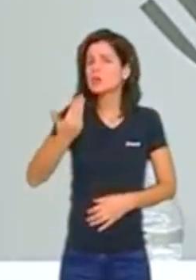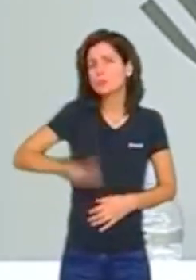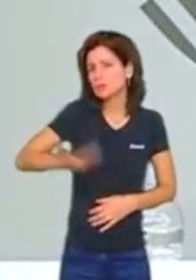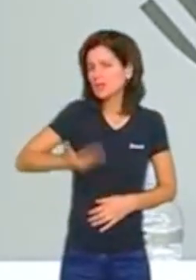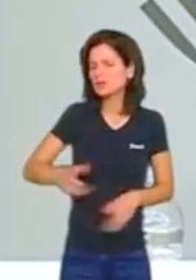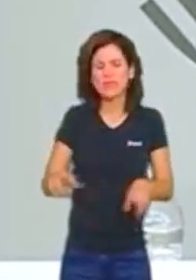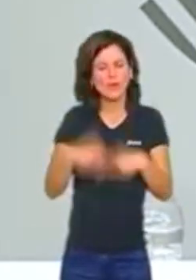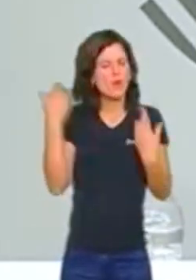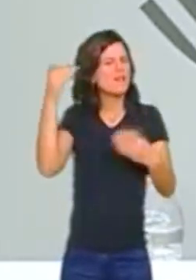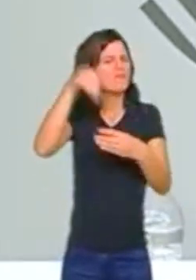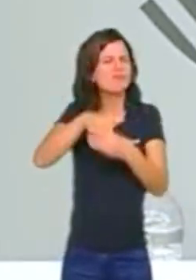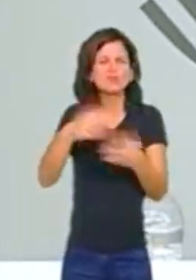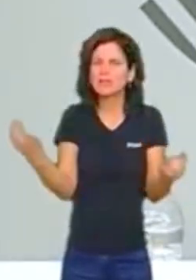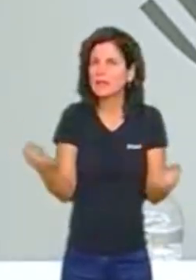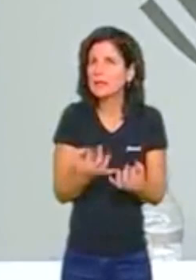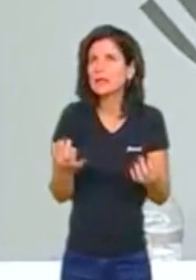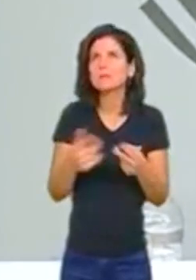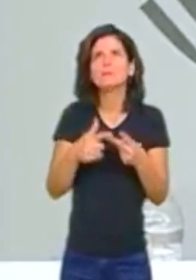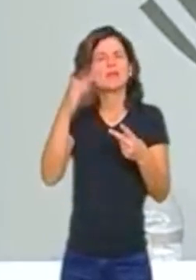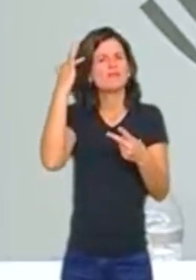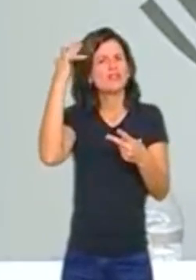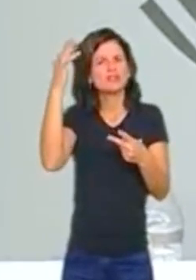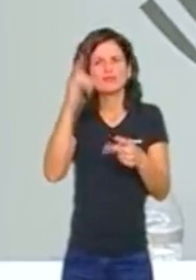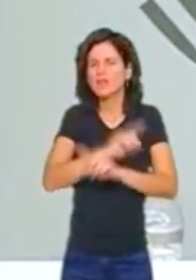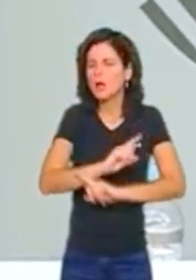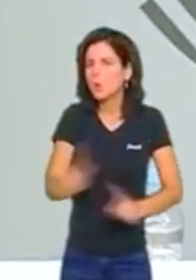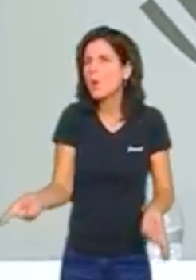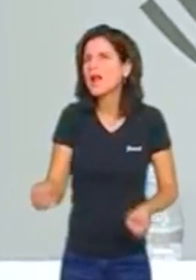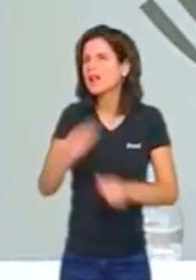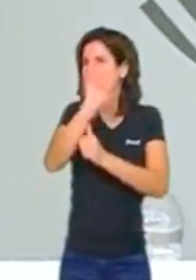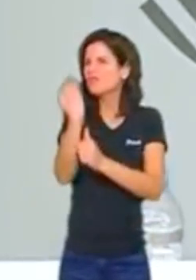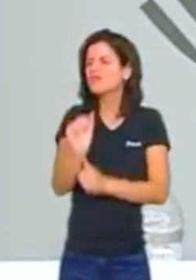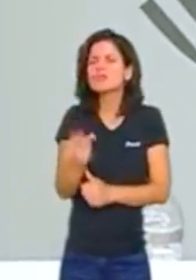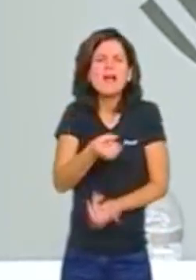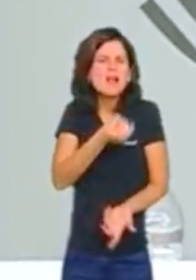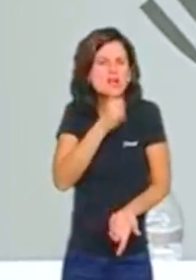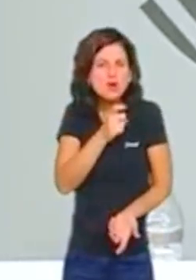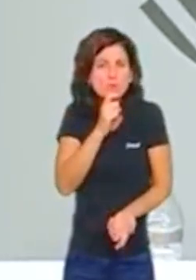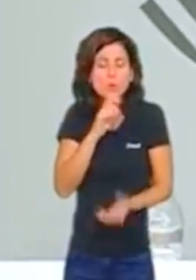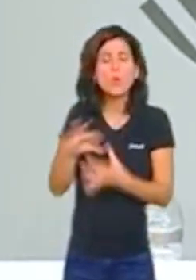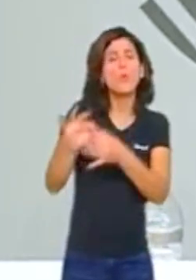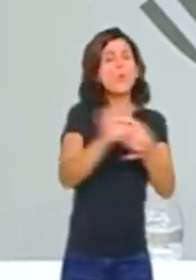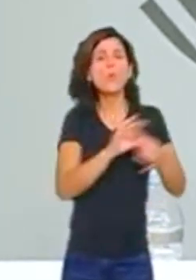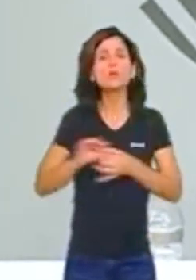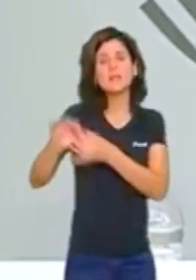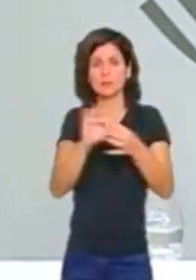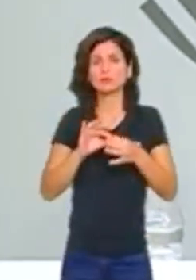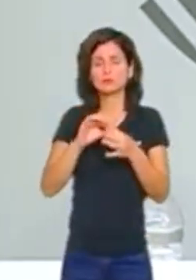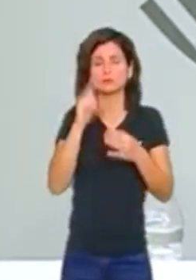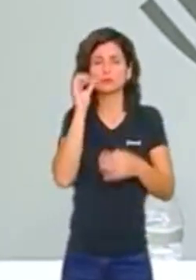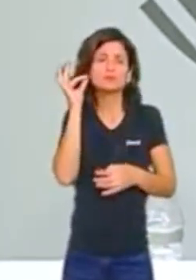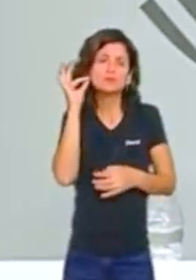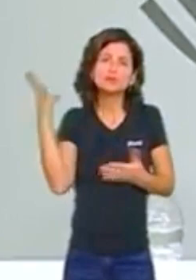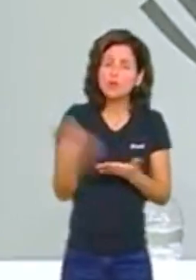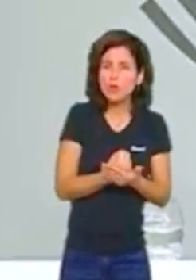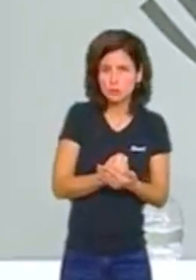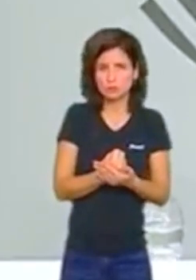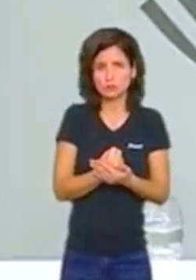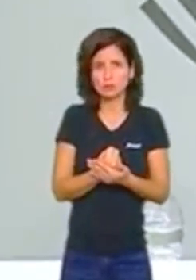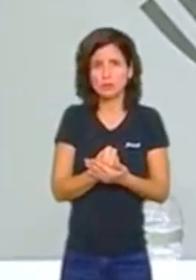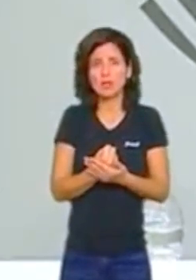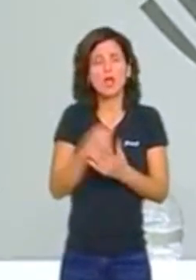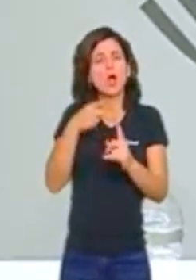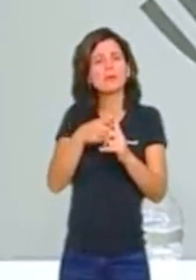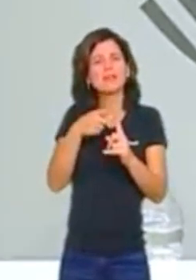el que votem, tinguem la manera d'expressar-nos que tinguem, units i unides totes i tots els valencians per una